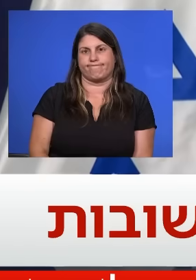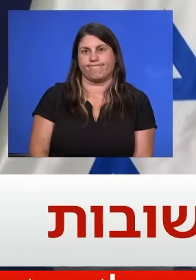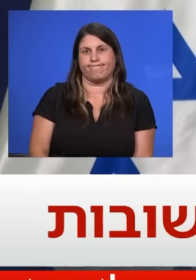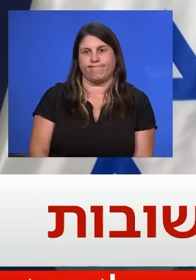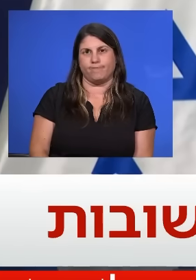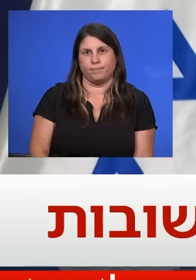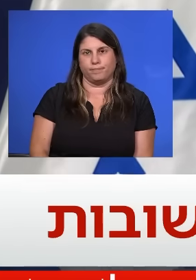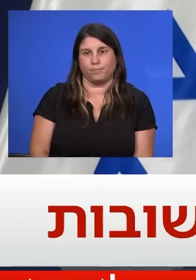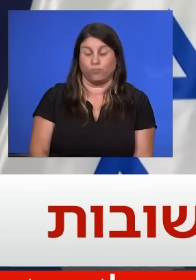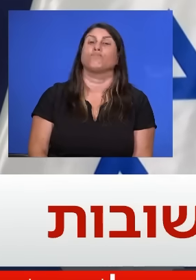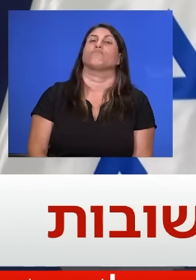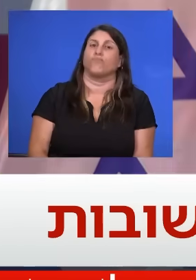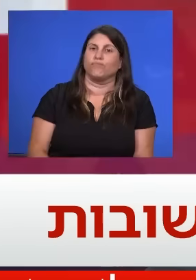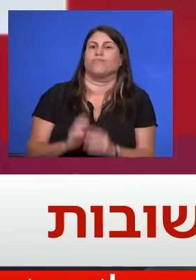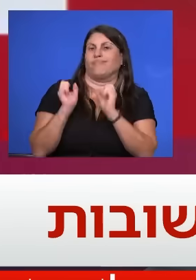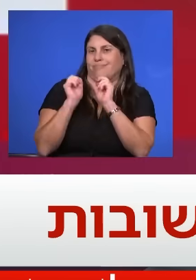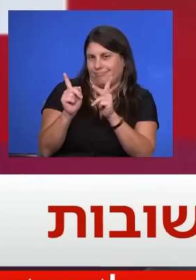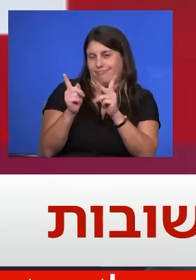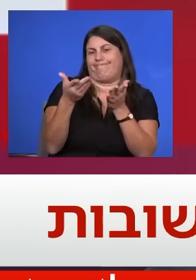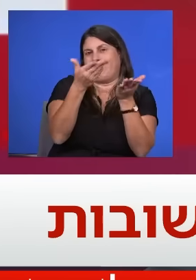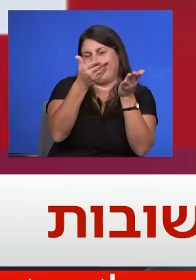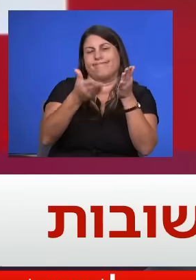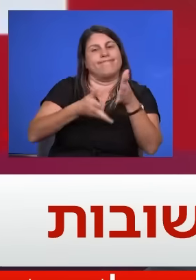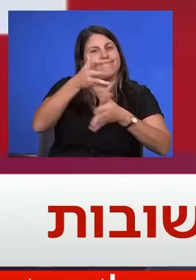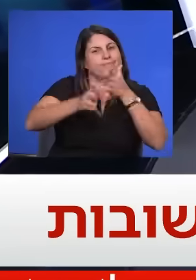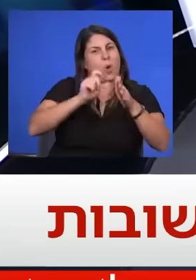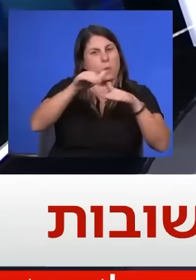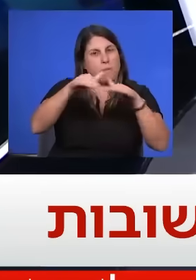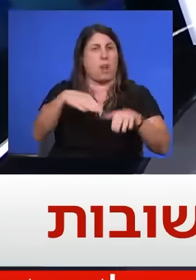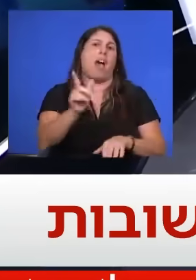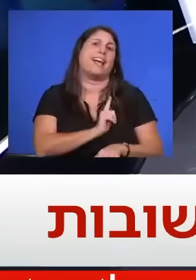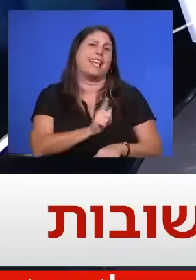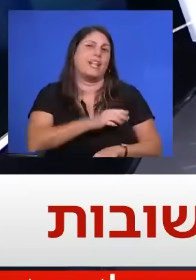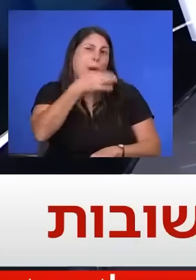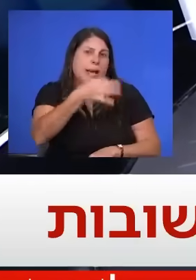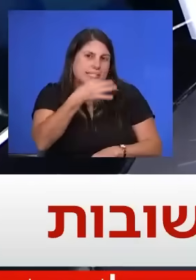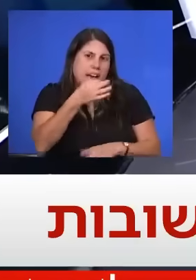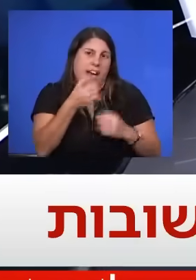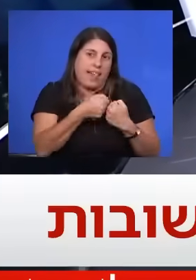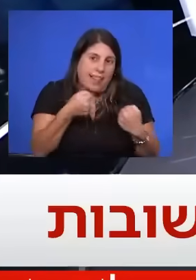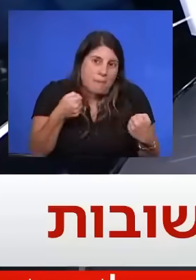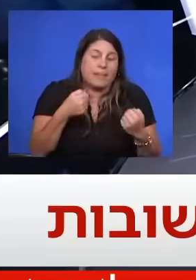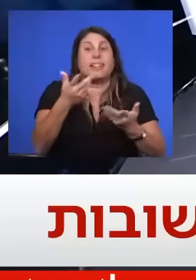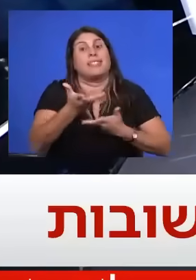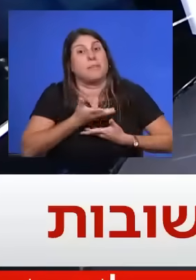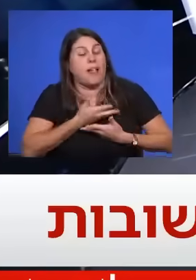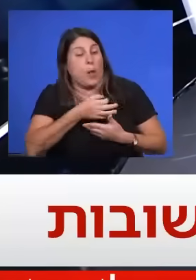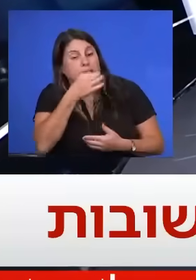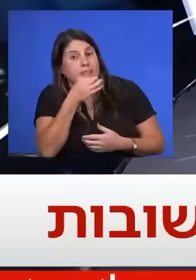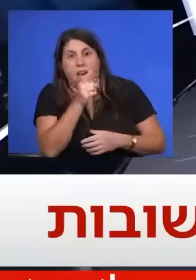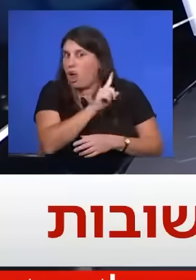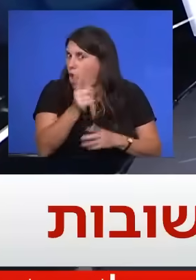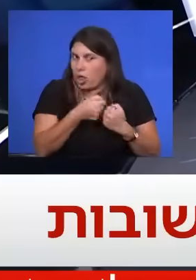אוקיי, אלו הדברים של ראש הממשלה. צריך לומר, חיכינו להצהרה דרמטית, קיבלנו הצהרה מאוד לא דרמטית, זה קורה כבר בפעם